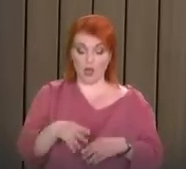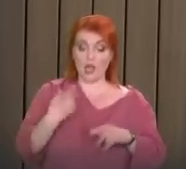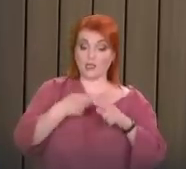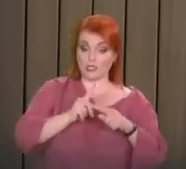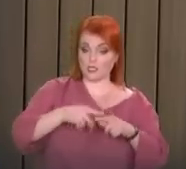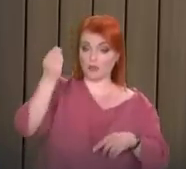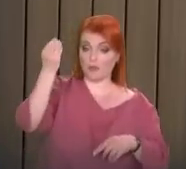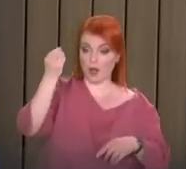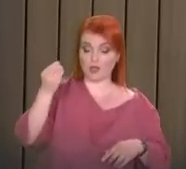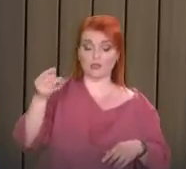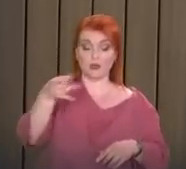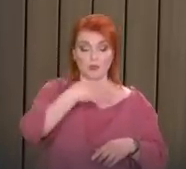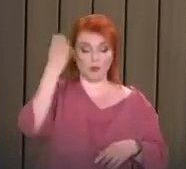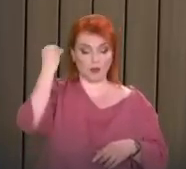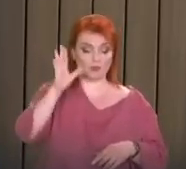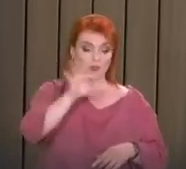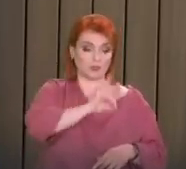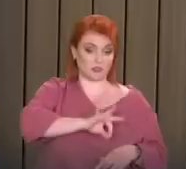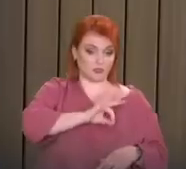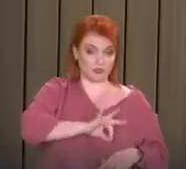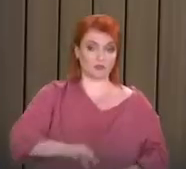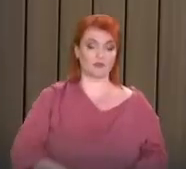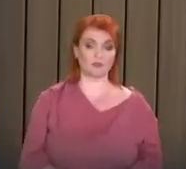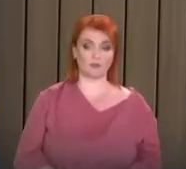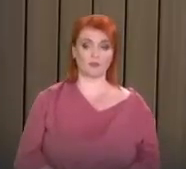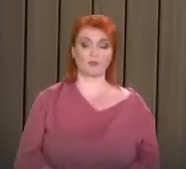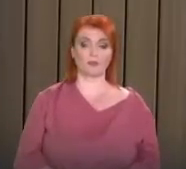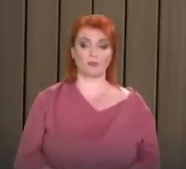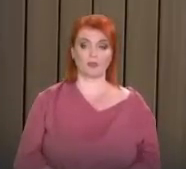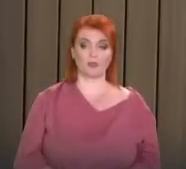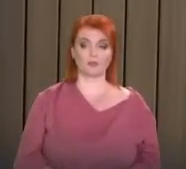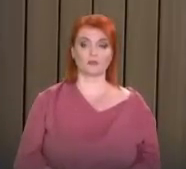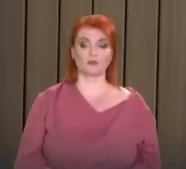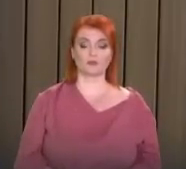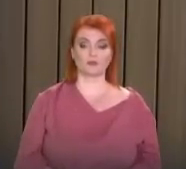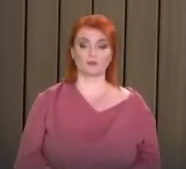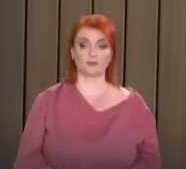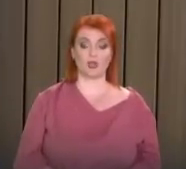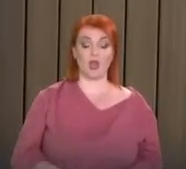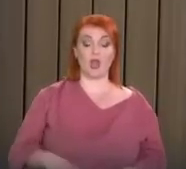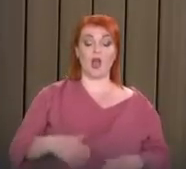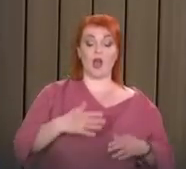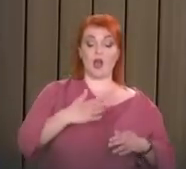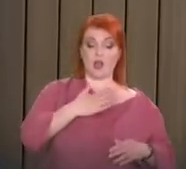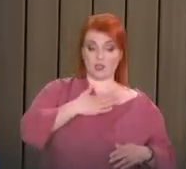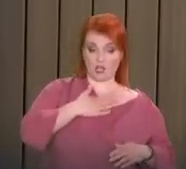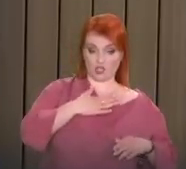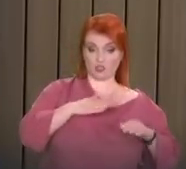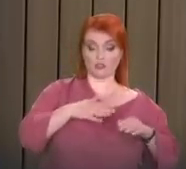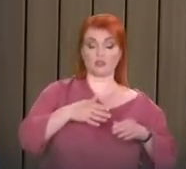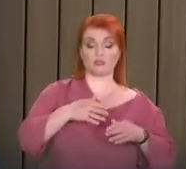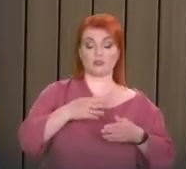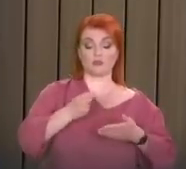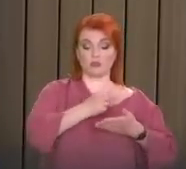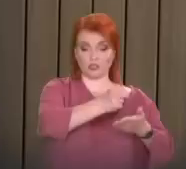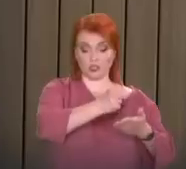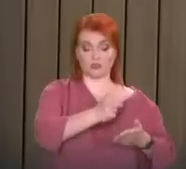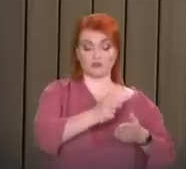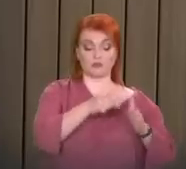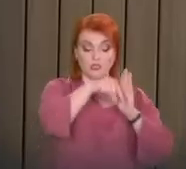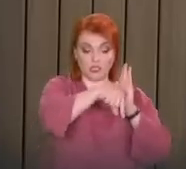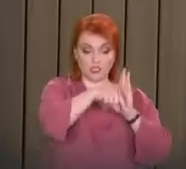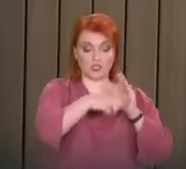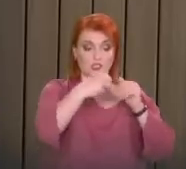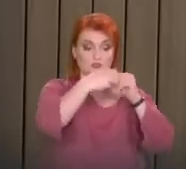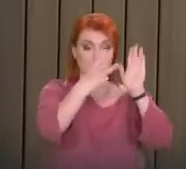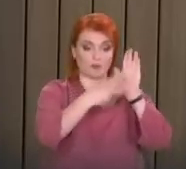Moldova va fi beneficiară a sumei de 18,6 milioane de euro, bani acordați sub formă de grant, care